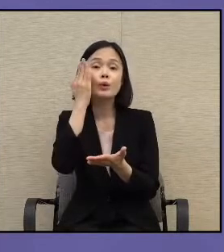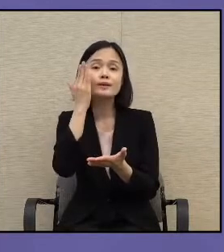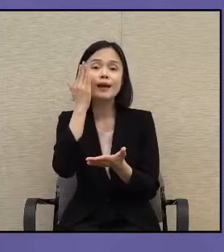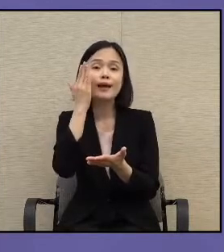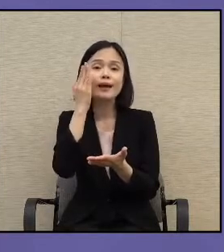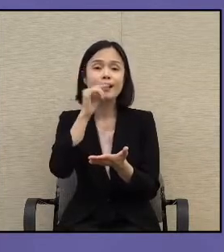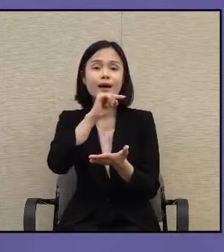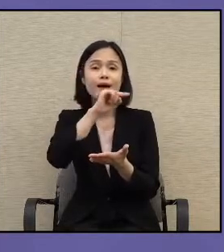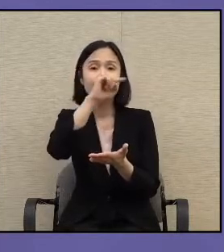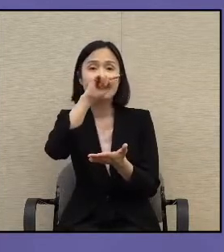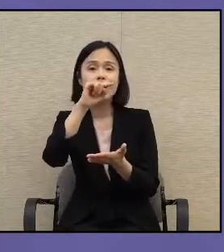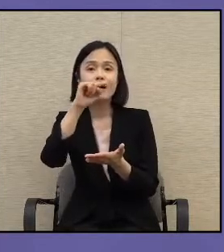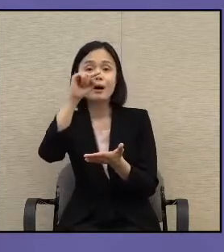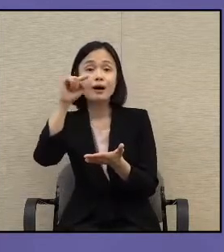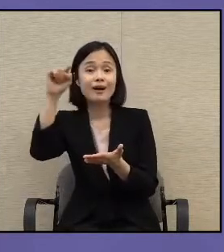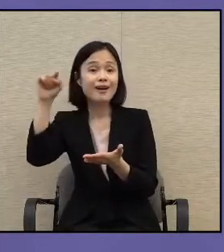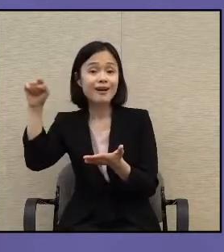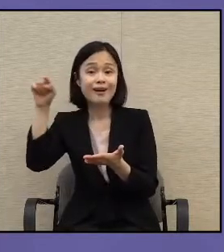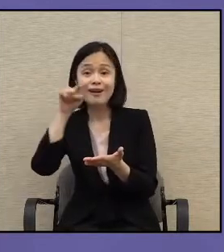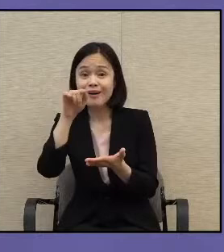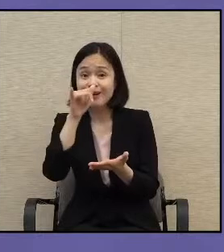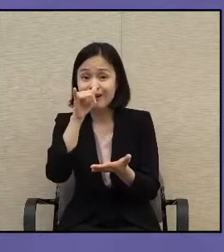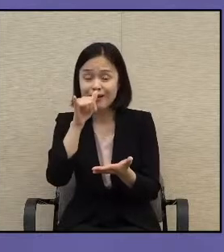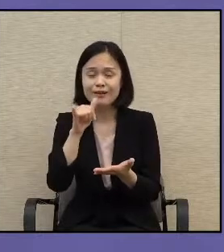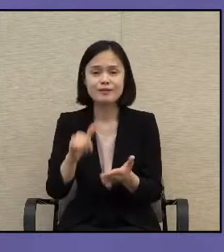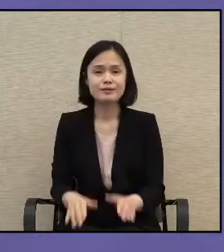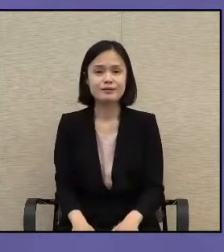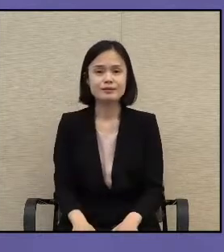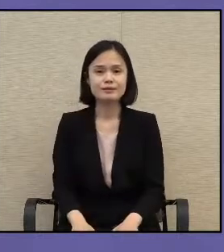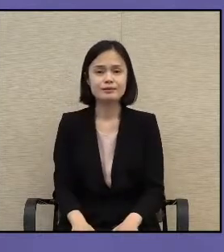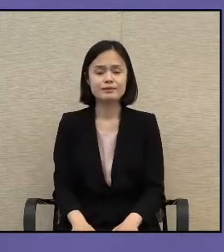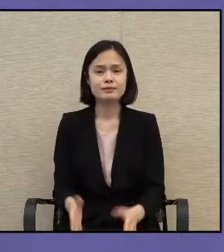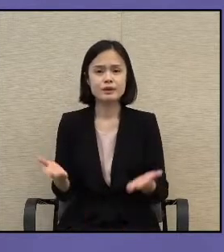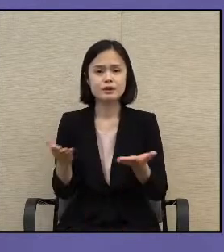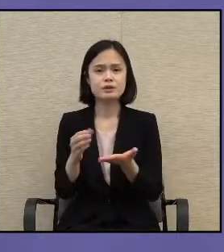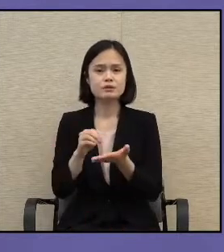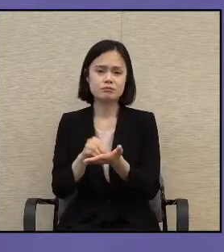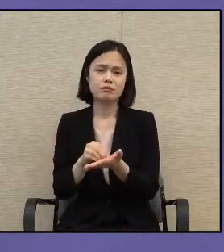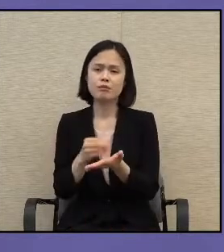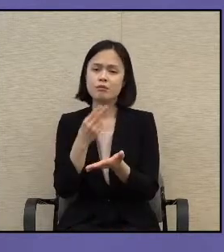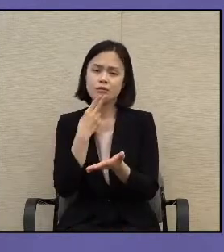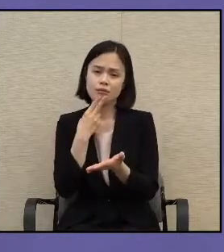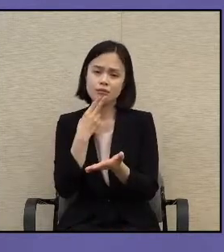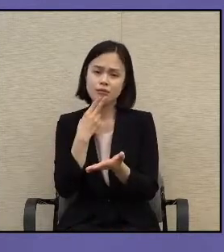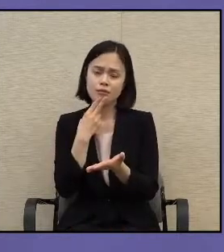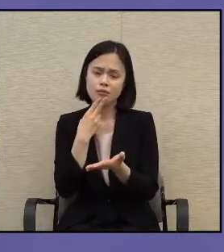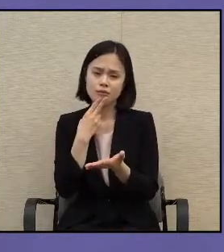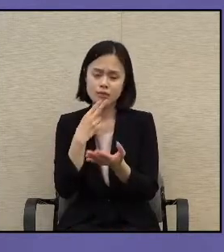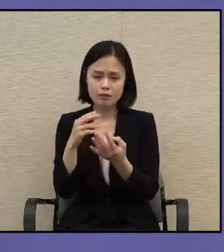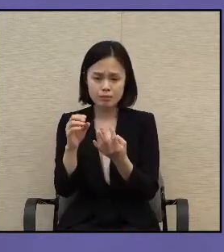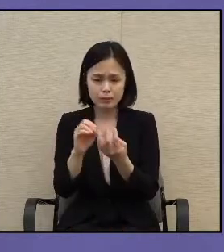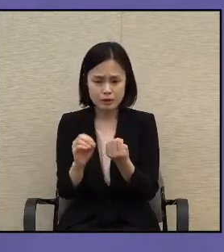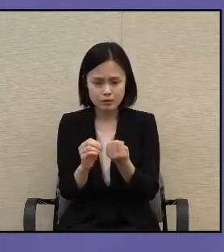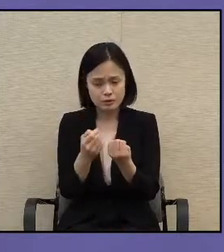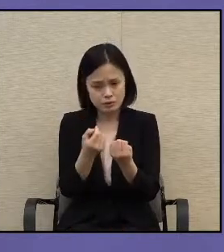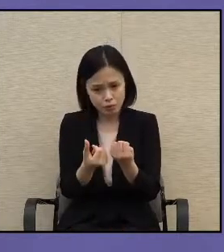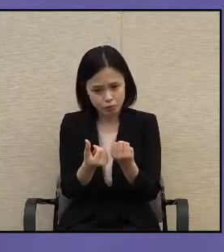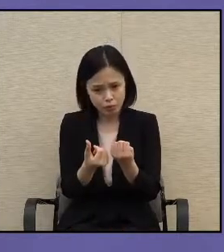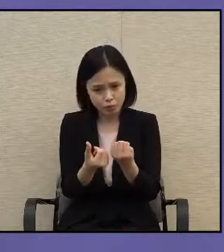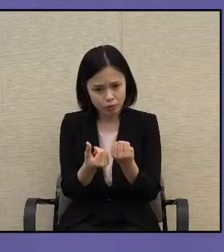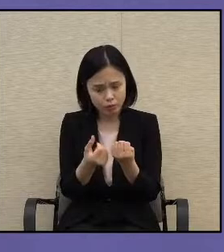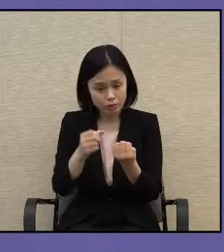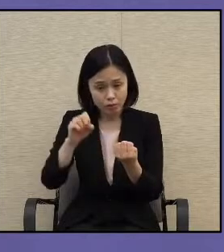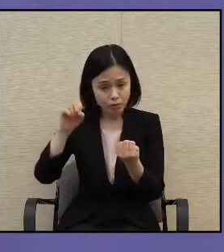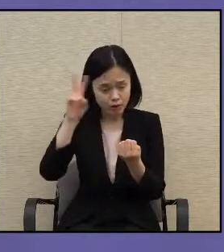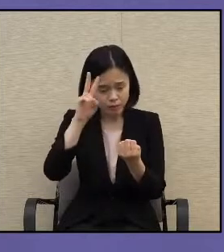그래프처럼 이제 원래 실업률이 그닥 높지 않았었던 곳에서 실업률이 확 증가를 하게 되면,